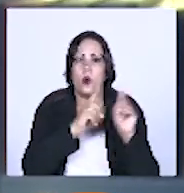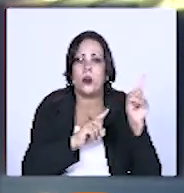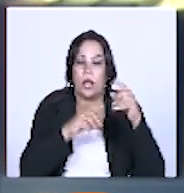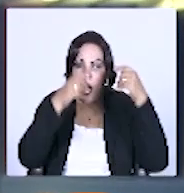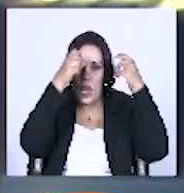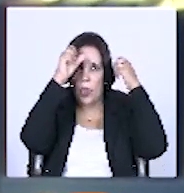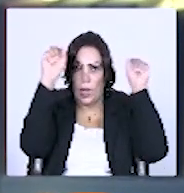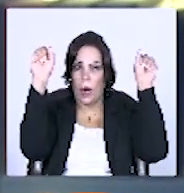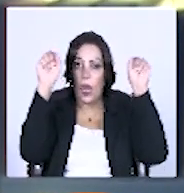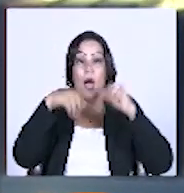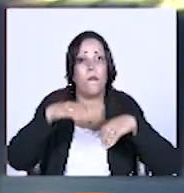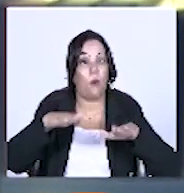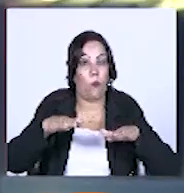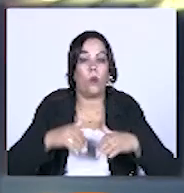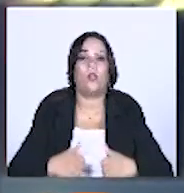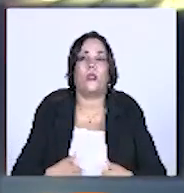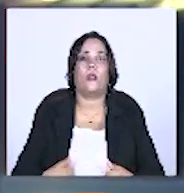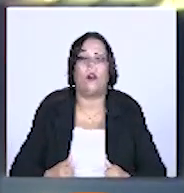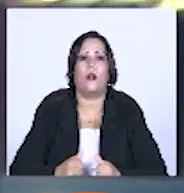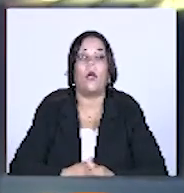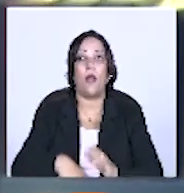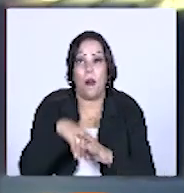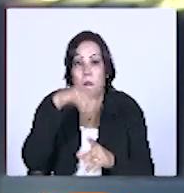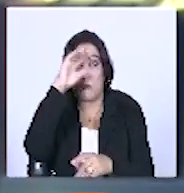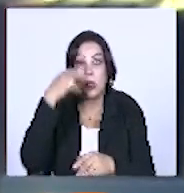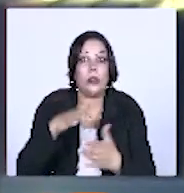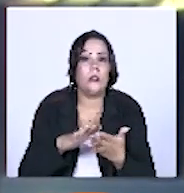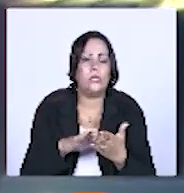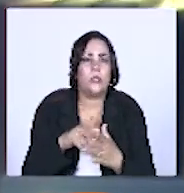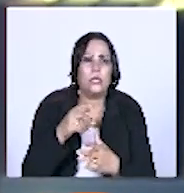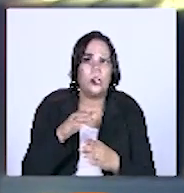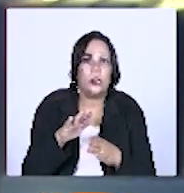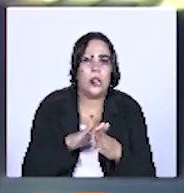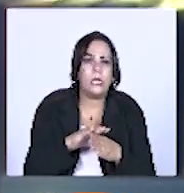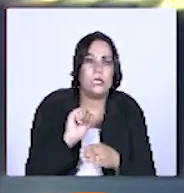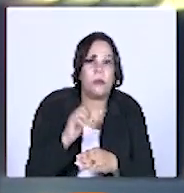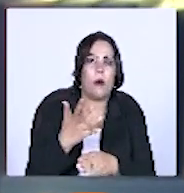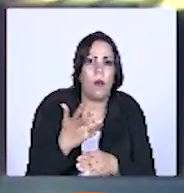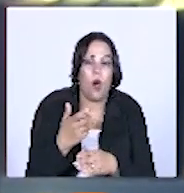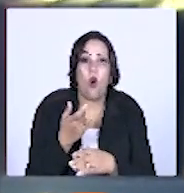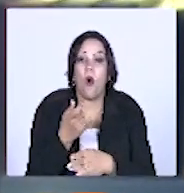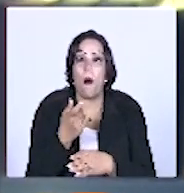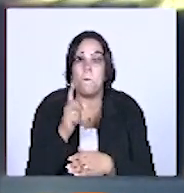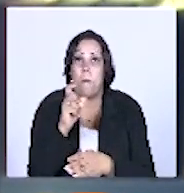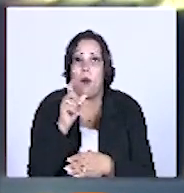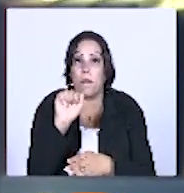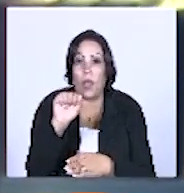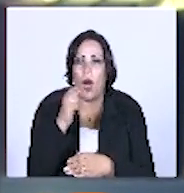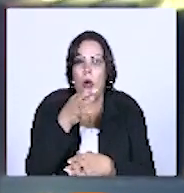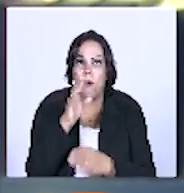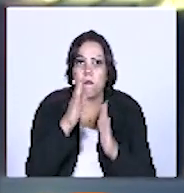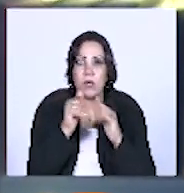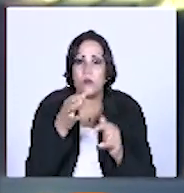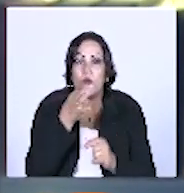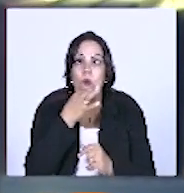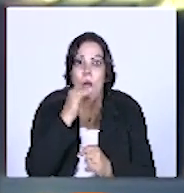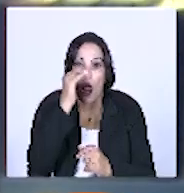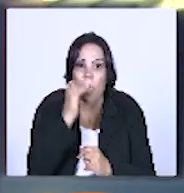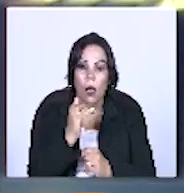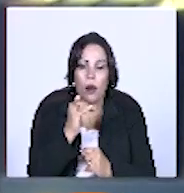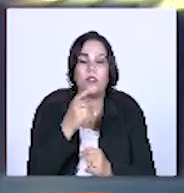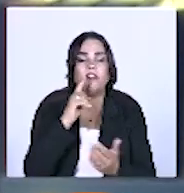فالمسالة قال ان اذا تاثرت حصه مصر من المياه سيكون هناك اتجاها